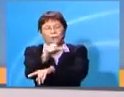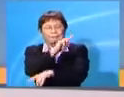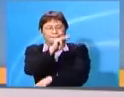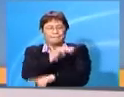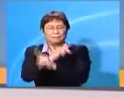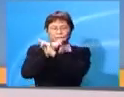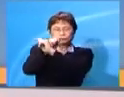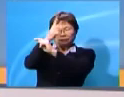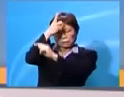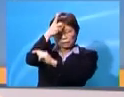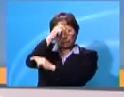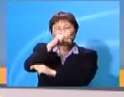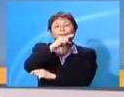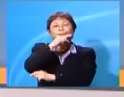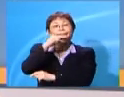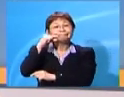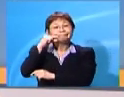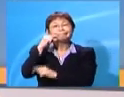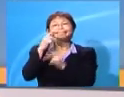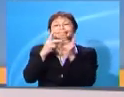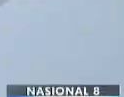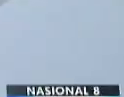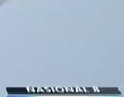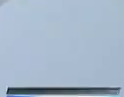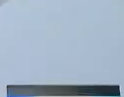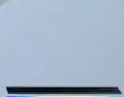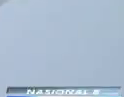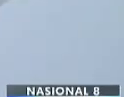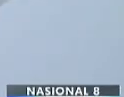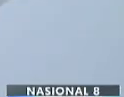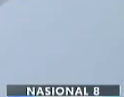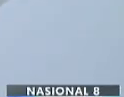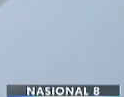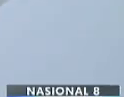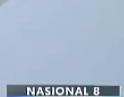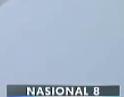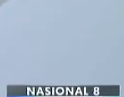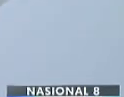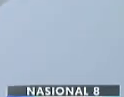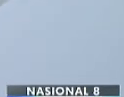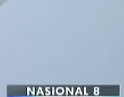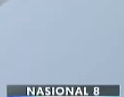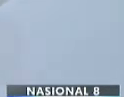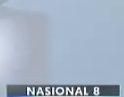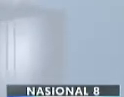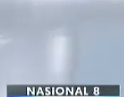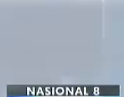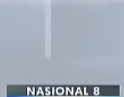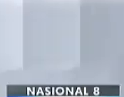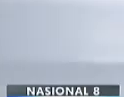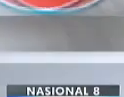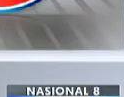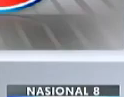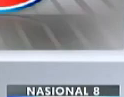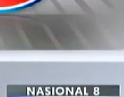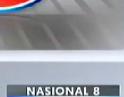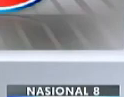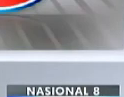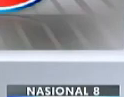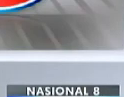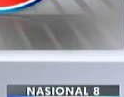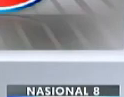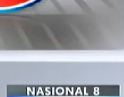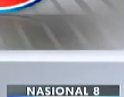Menteri Pertahanan Datuk Seri Hishamuddin Tun Hussein berkata ADMM+ tahun ini merupakan mesyuarat pertama yang